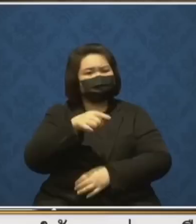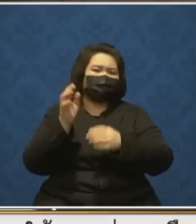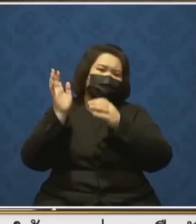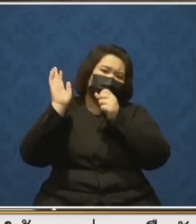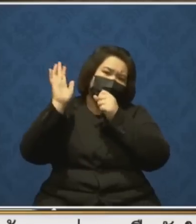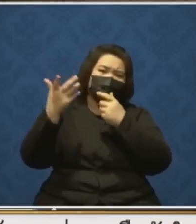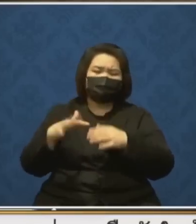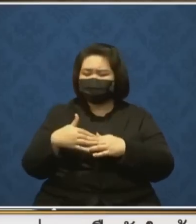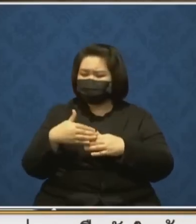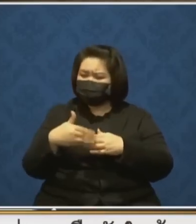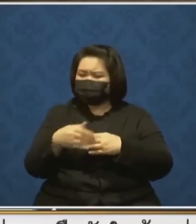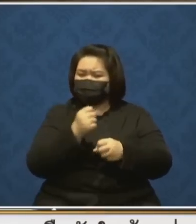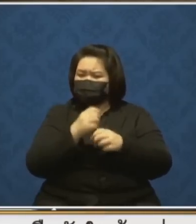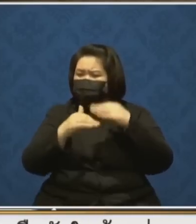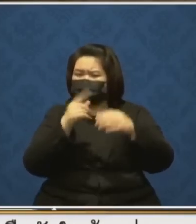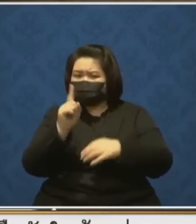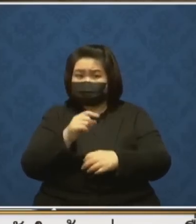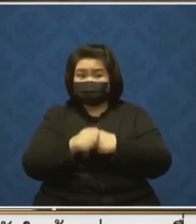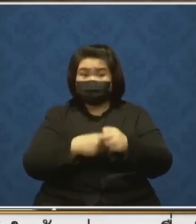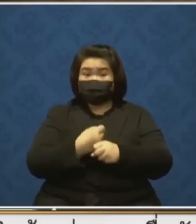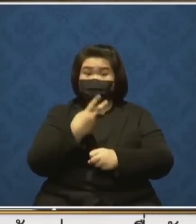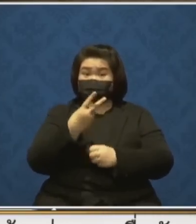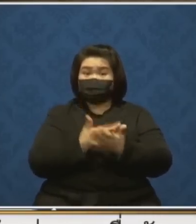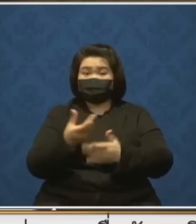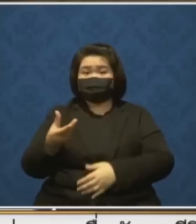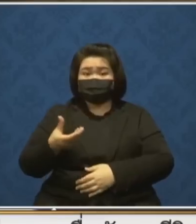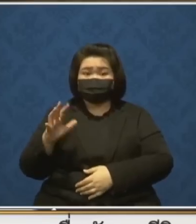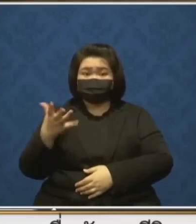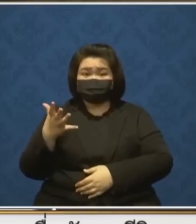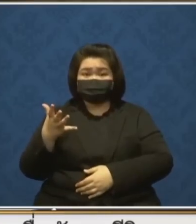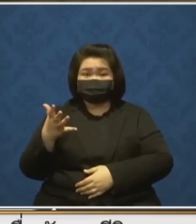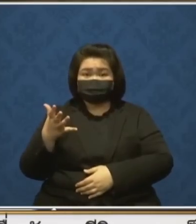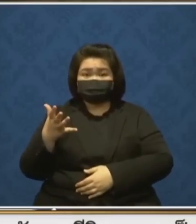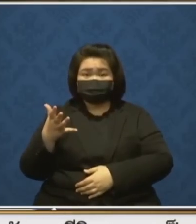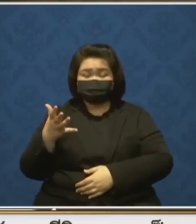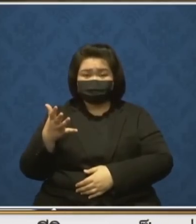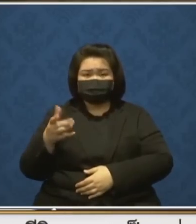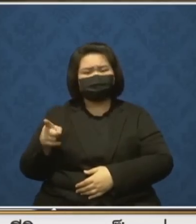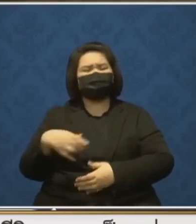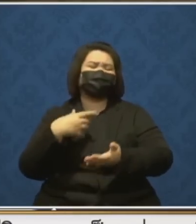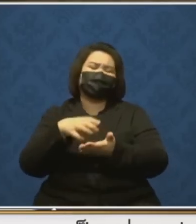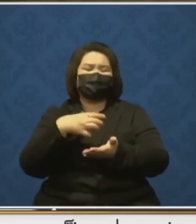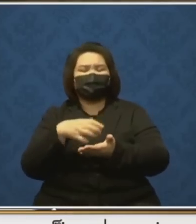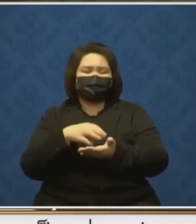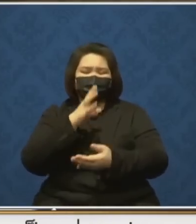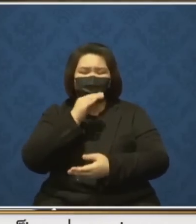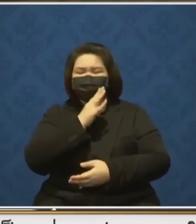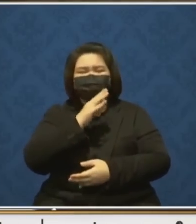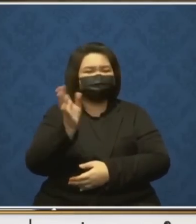ผมไมเห็นความคืบหนาอะไรว่าเกือบสองปีนี่ไม่ได้เงินคืนทานอยามาเลาความเท็ดนะครับแล้วก